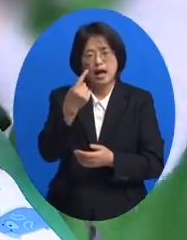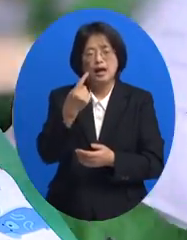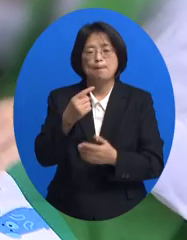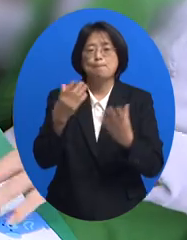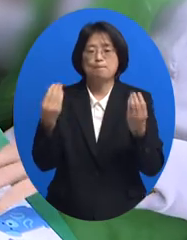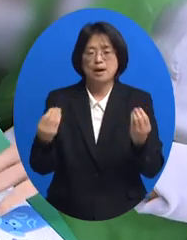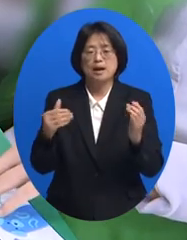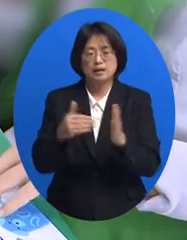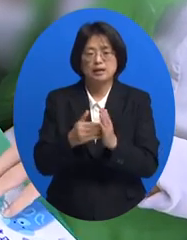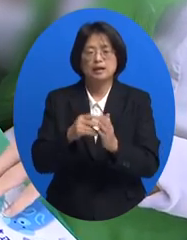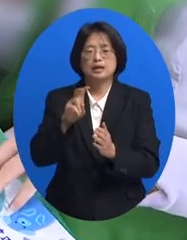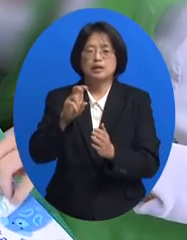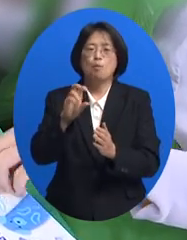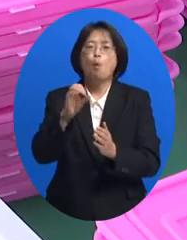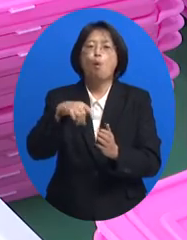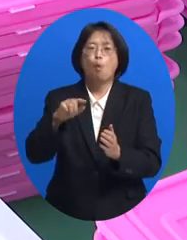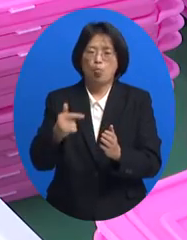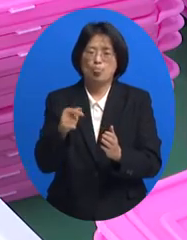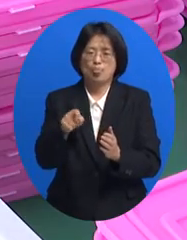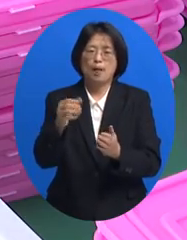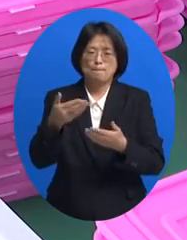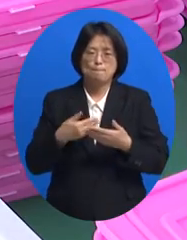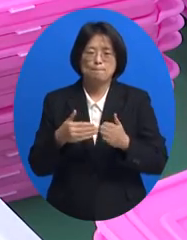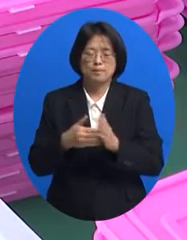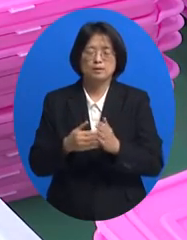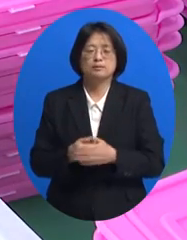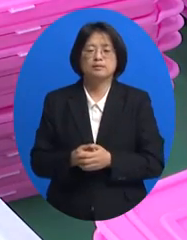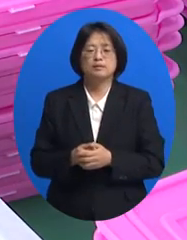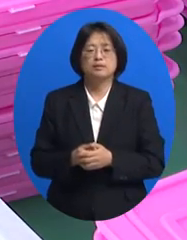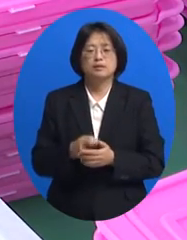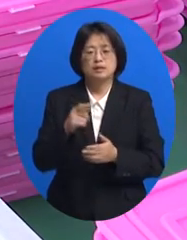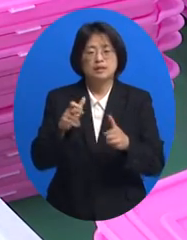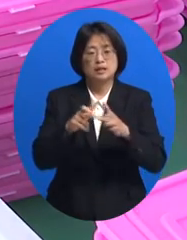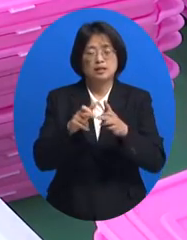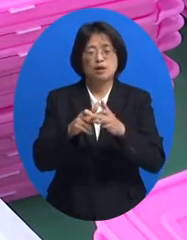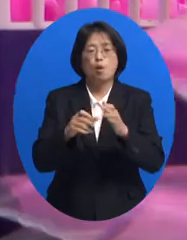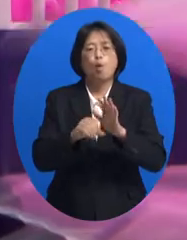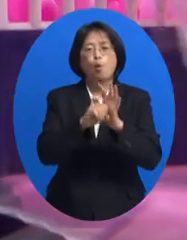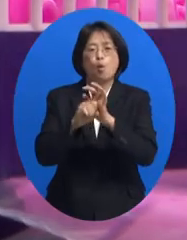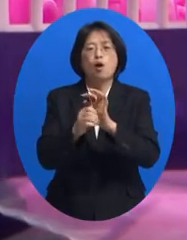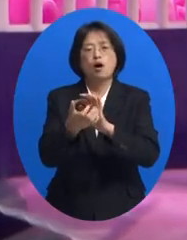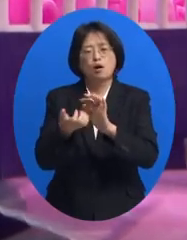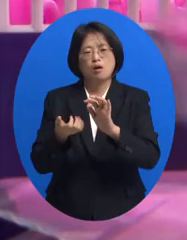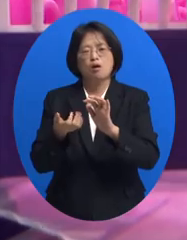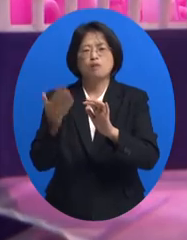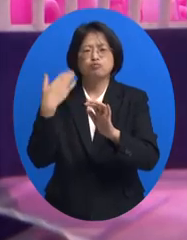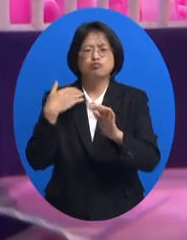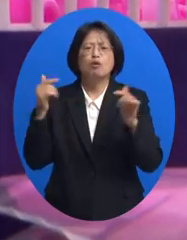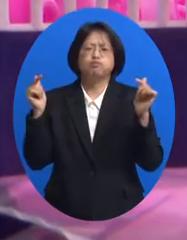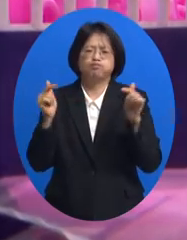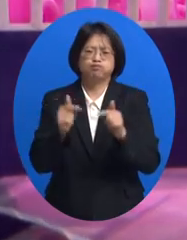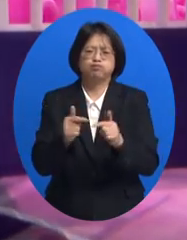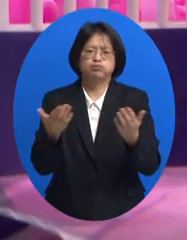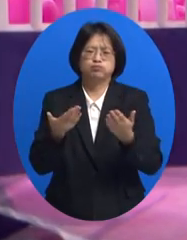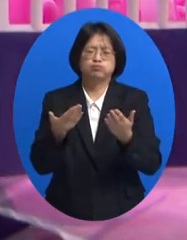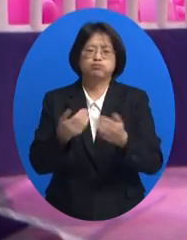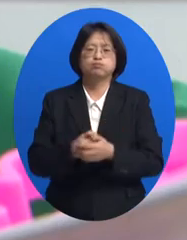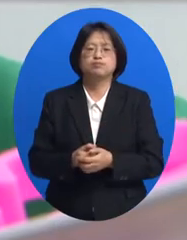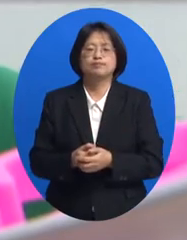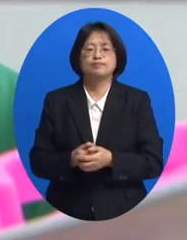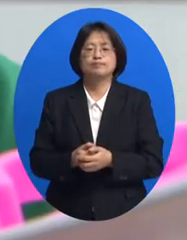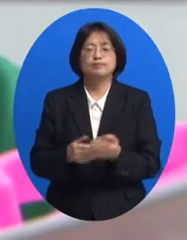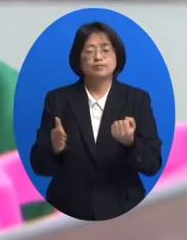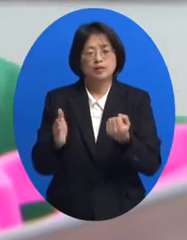한를 포장하면 25의 수익이 생깁니다이 센터는 코로나 전보다 일거리가 줄어 직업훈련을 하는